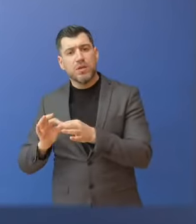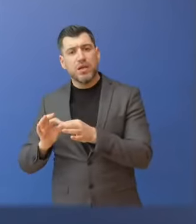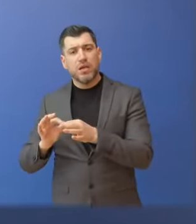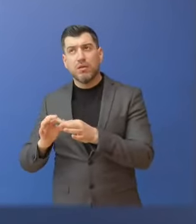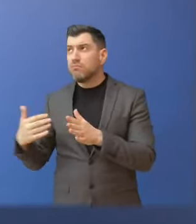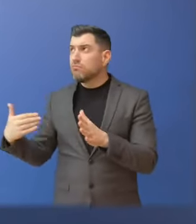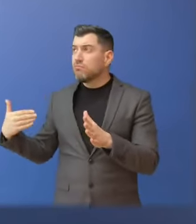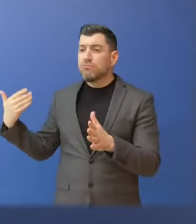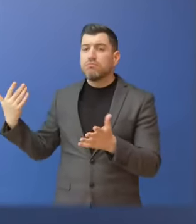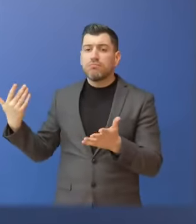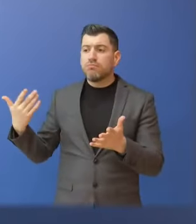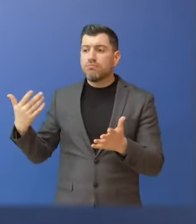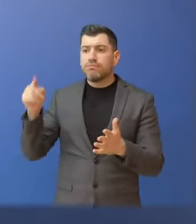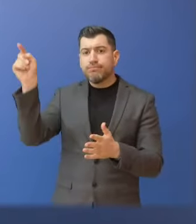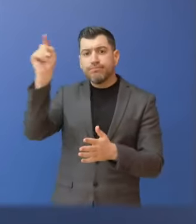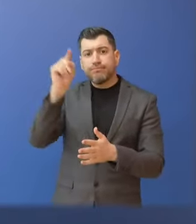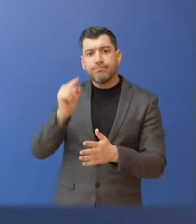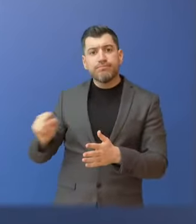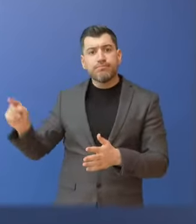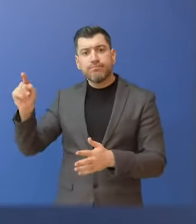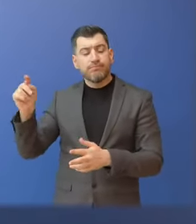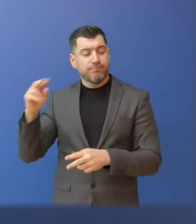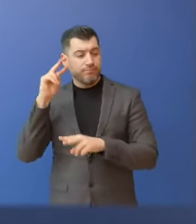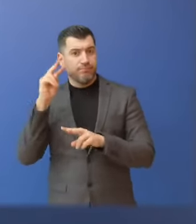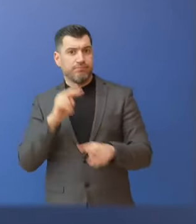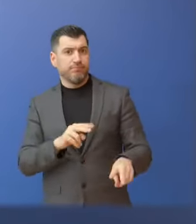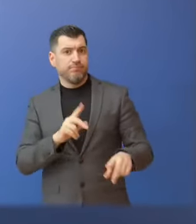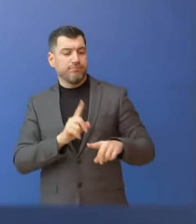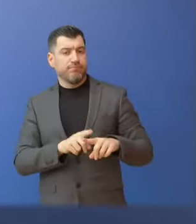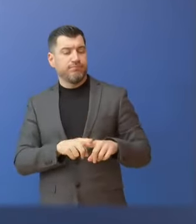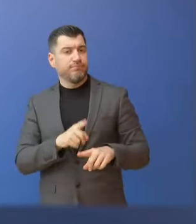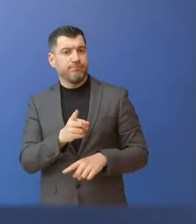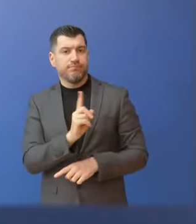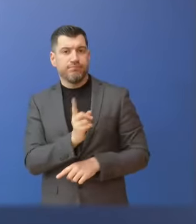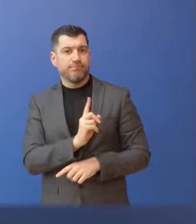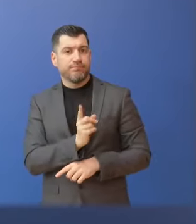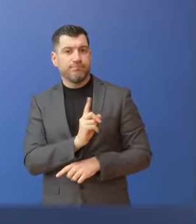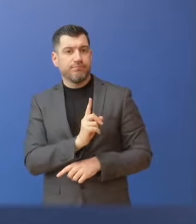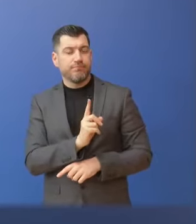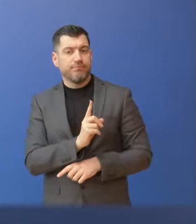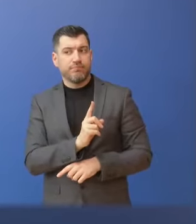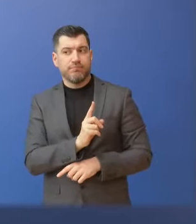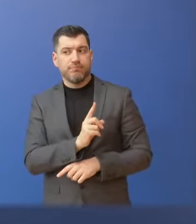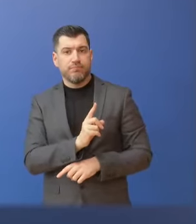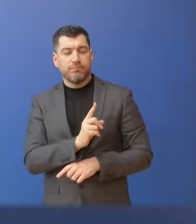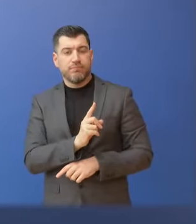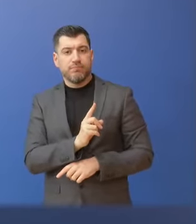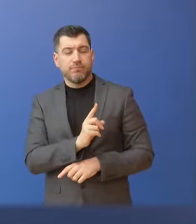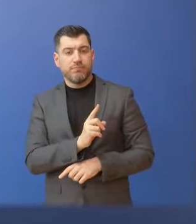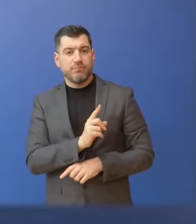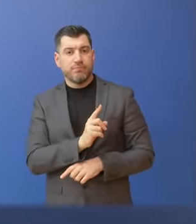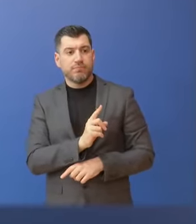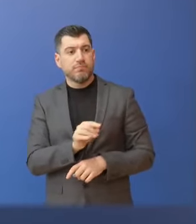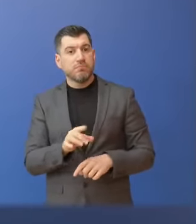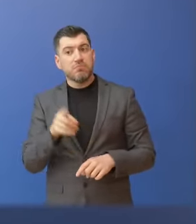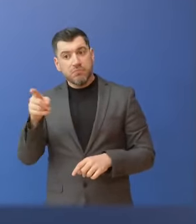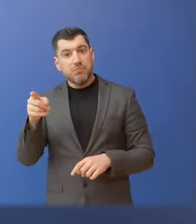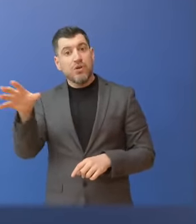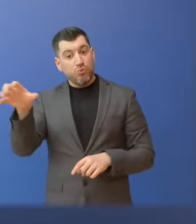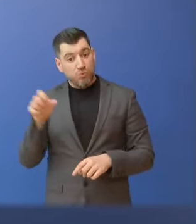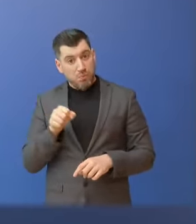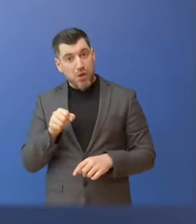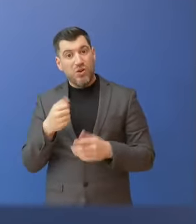απαντήσεις ε δεν δεν λαμβάνουν μάλλον λαμβάνοντας υπόψη αυτά τα στοιχεία καταλήγουν